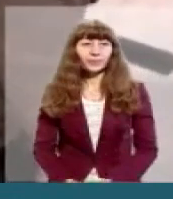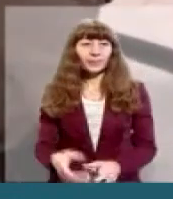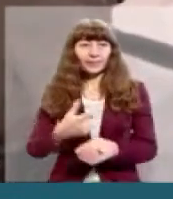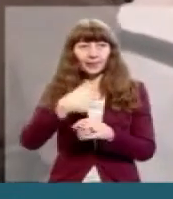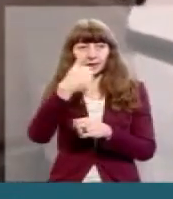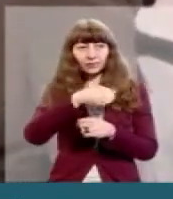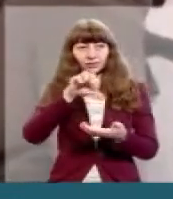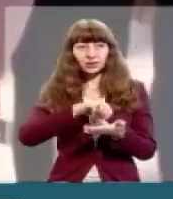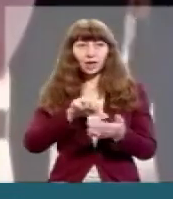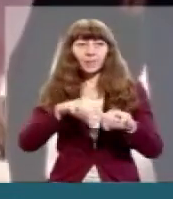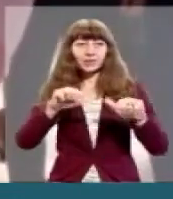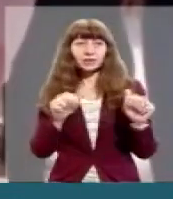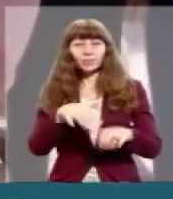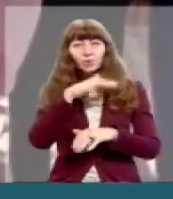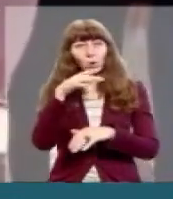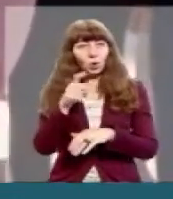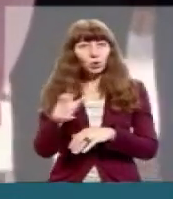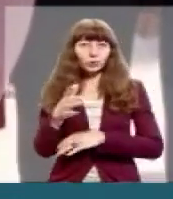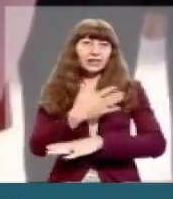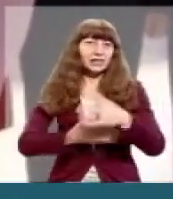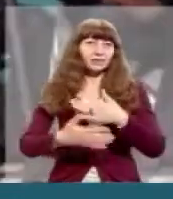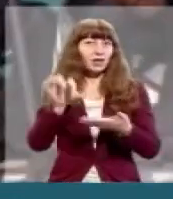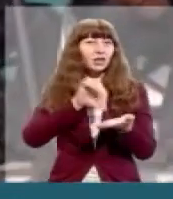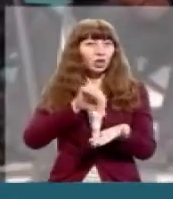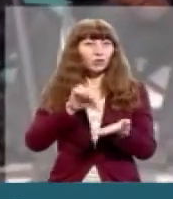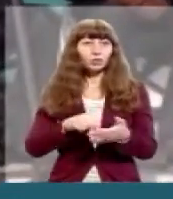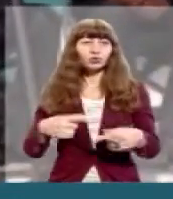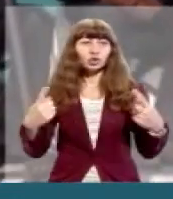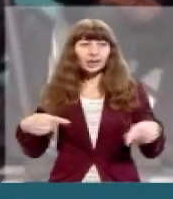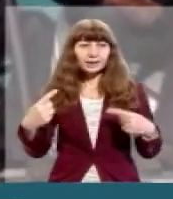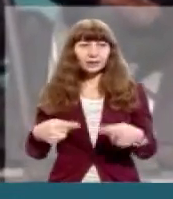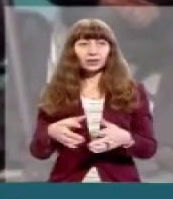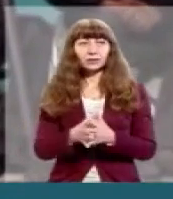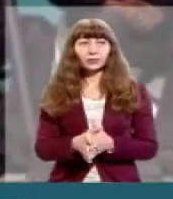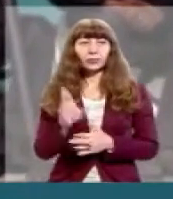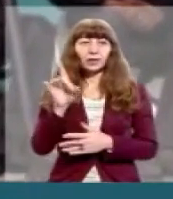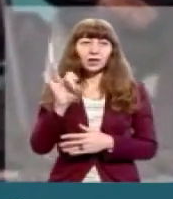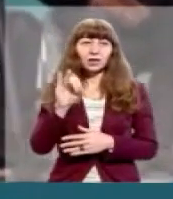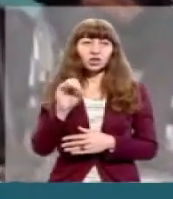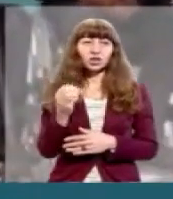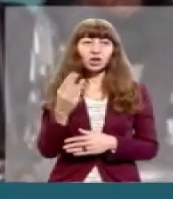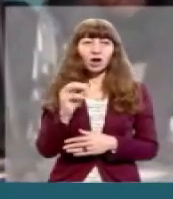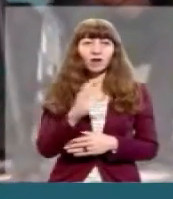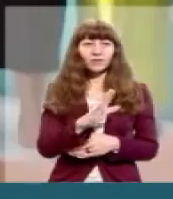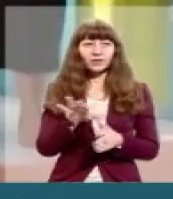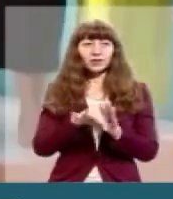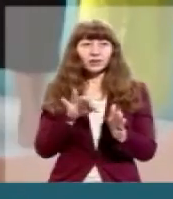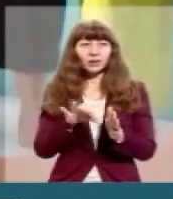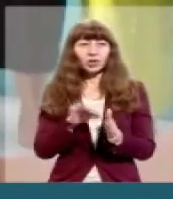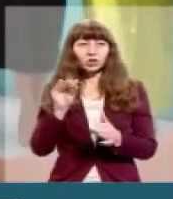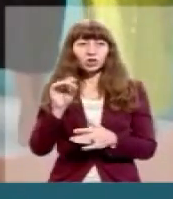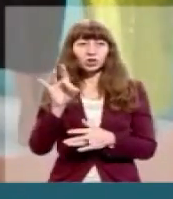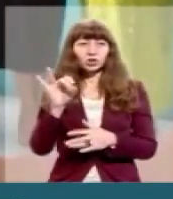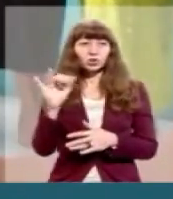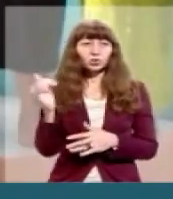мәслихаттың құрамында мүмкіндігі шектеулі азаматтар көп. Жетісу өңірінен сайланған Елдос Баялышбаев депутат төсбелгісін алғаш рет тағып отыр.